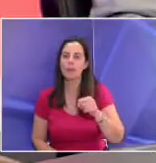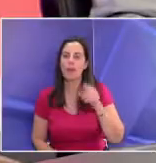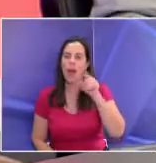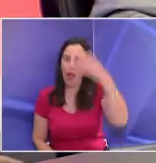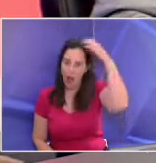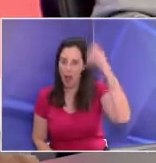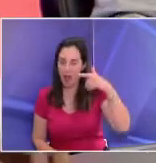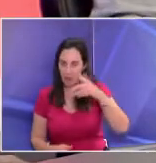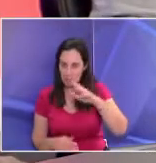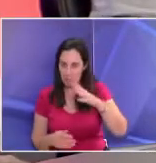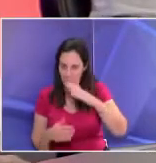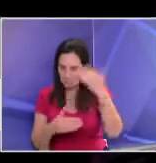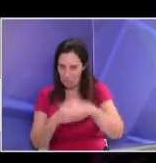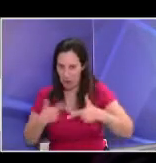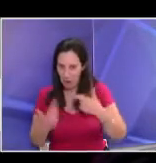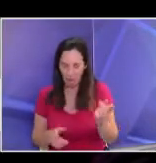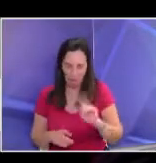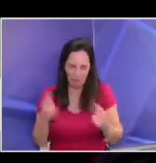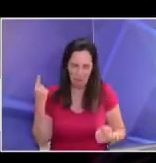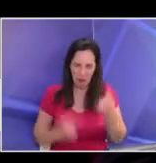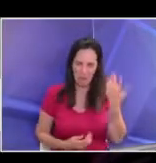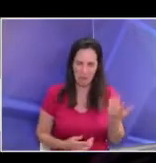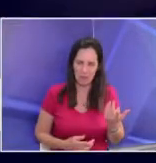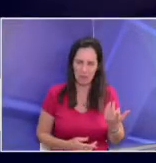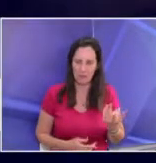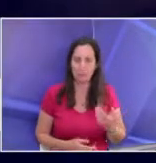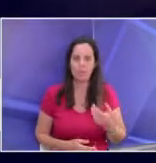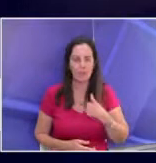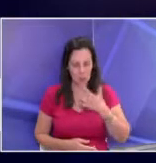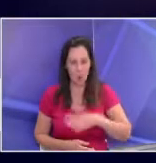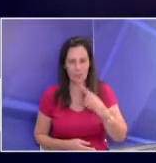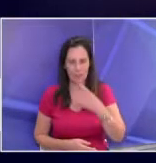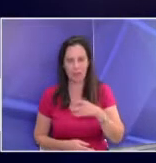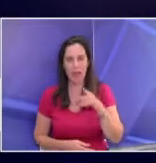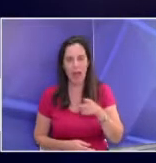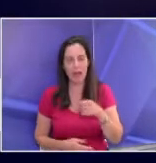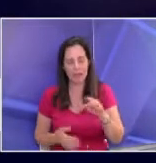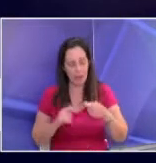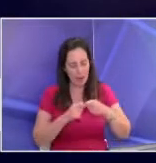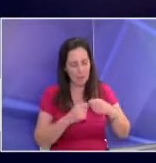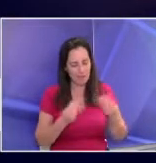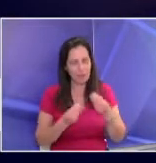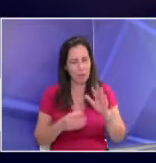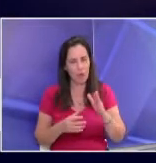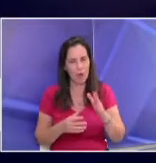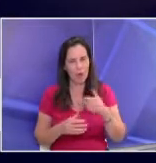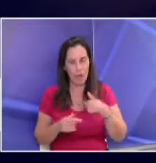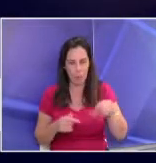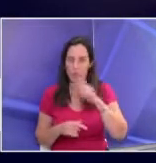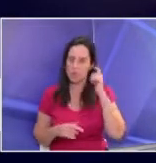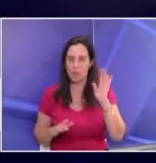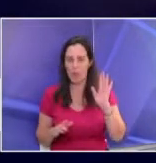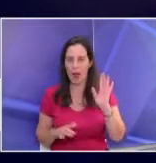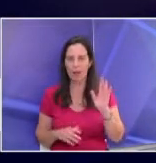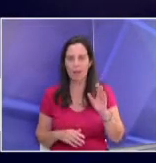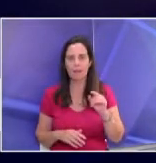מוחמד בן סלמן. בשום פנים ואופן. מה פתאום? הוא מחזיק... אני רוצה רגע, אתה מחבר דברים, וזה אולי, אתה יודע, לנו פה נשמע